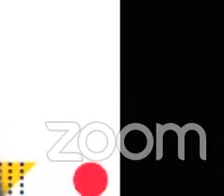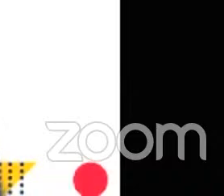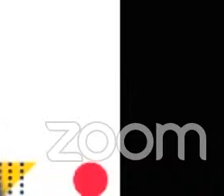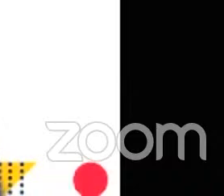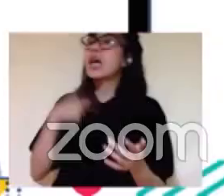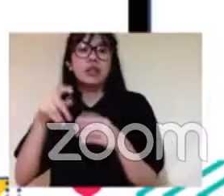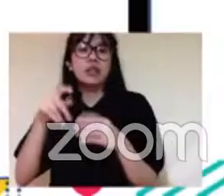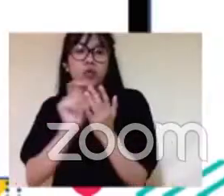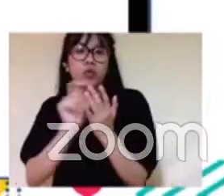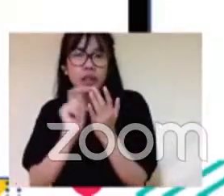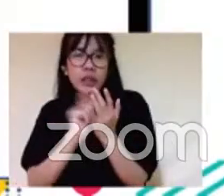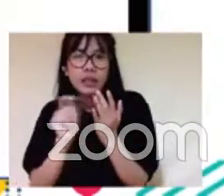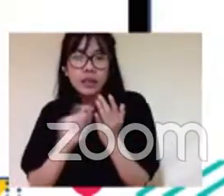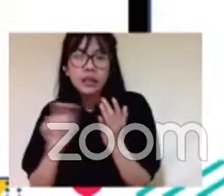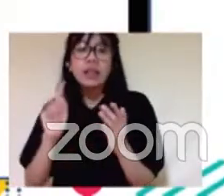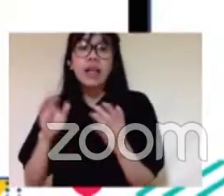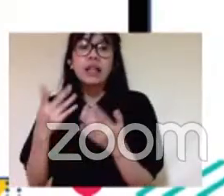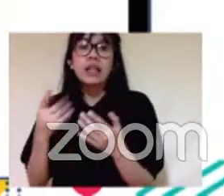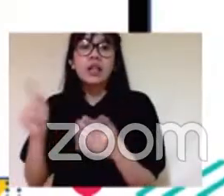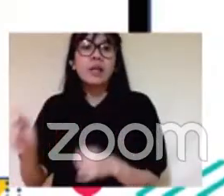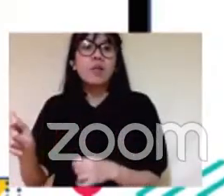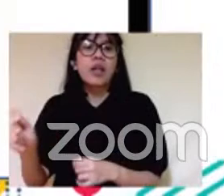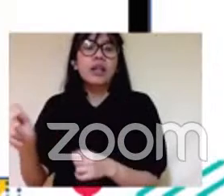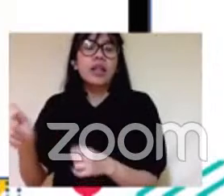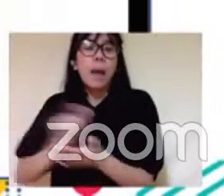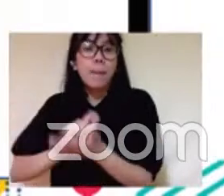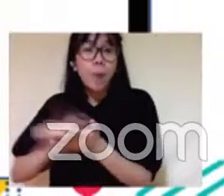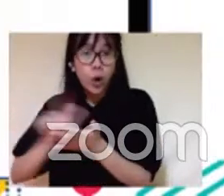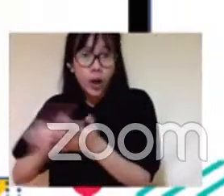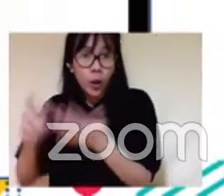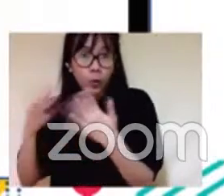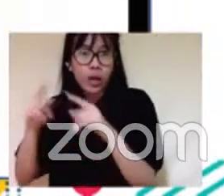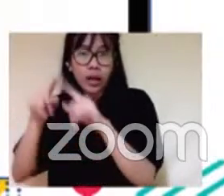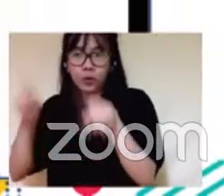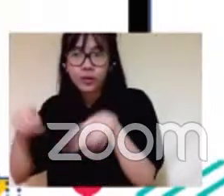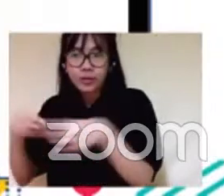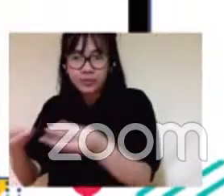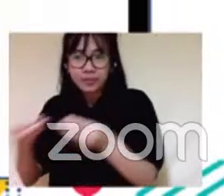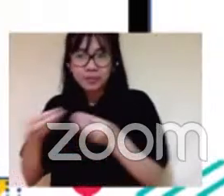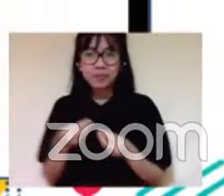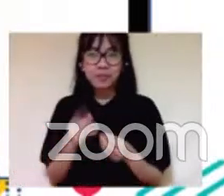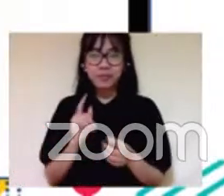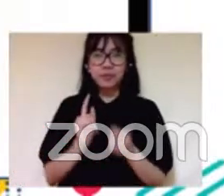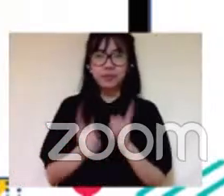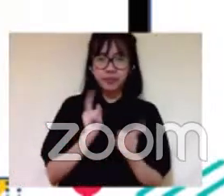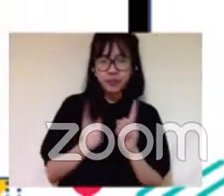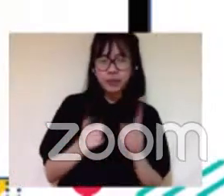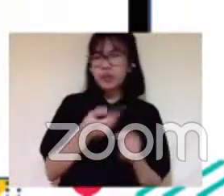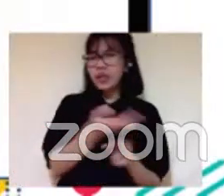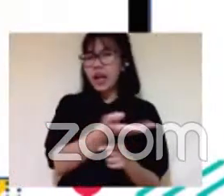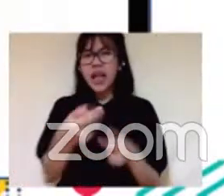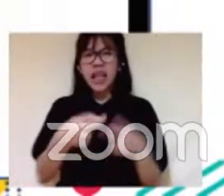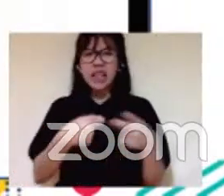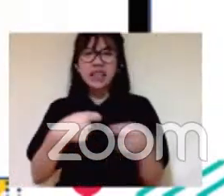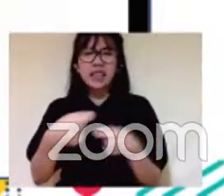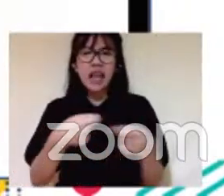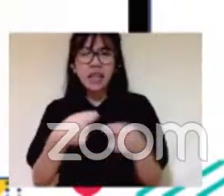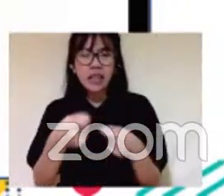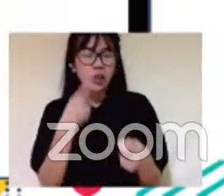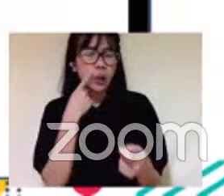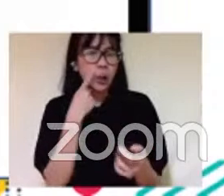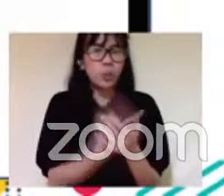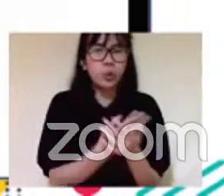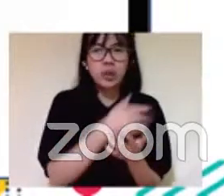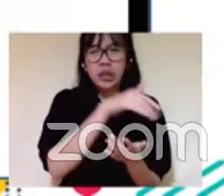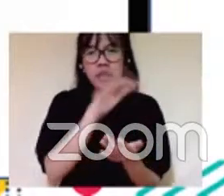mendapatkan laporannya seperti apa. Tapi umumnya kalau transaksinya memang tidak terlalu ribet gitu pembuktiannya, itu mudah sekali kok